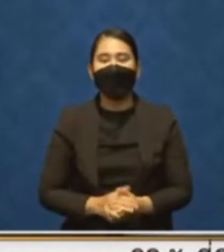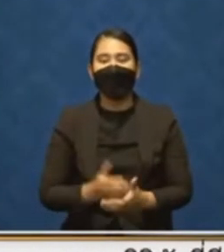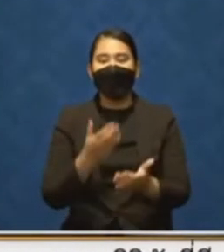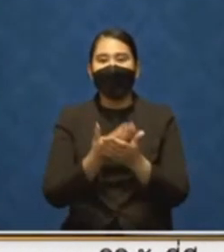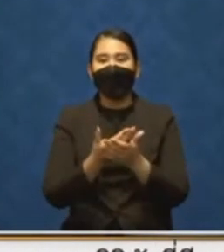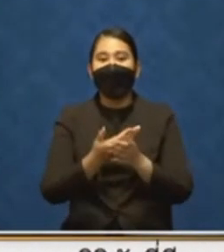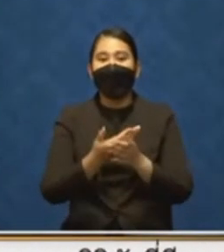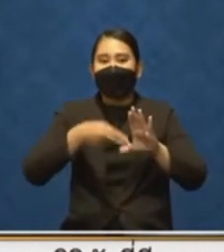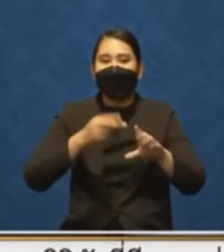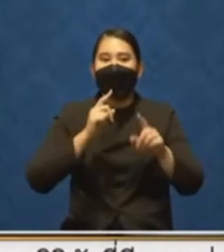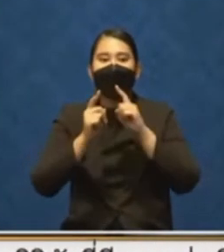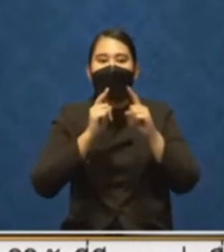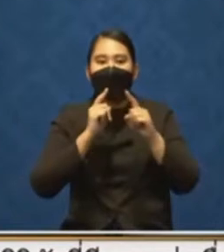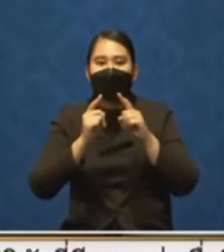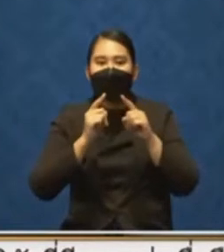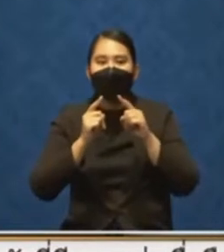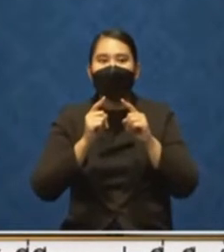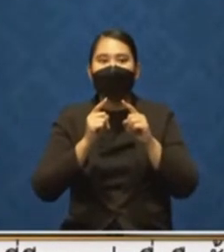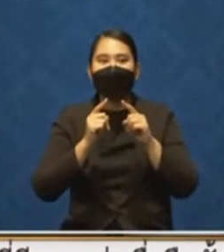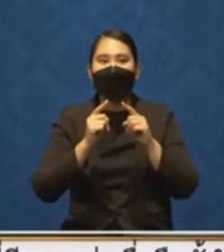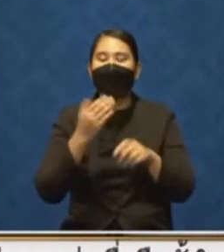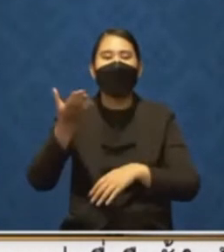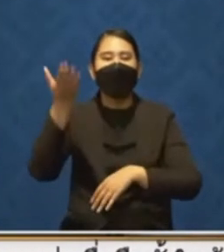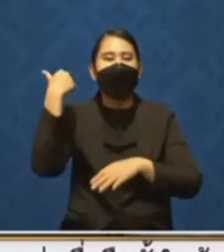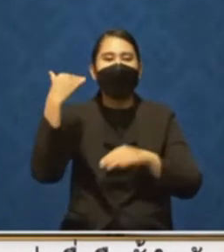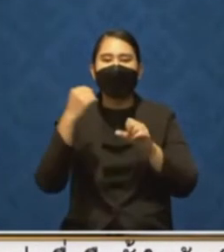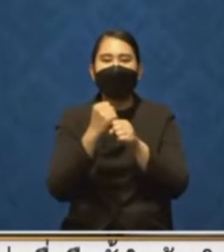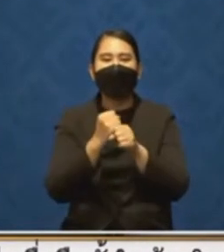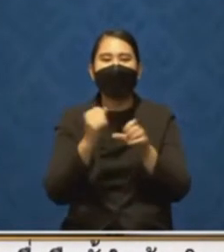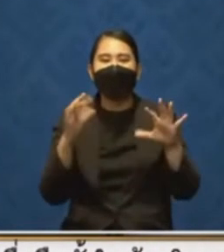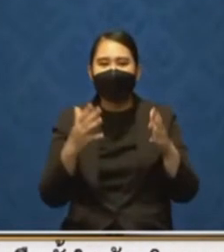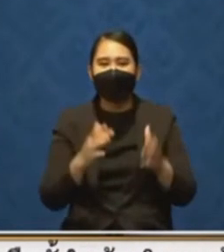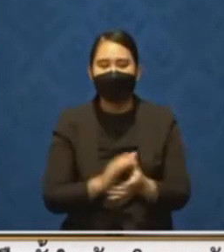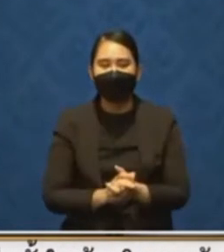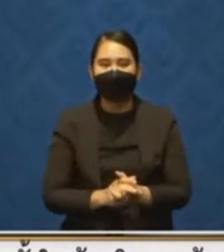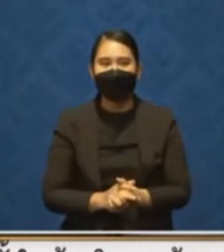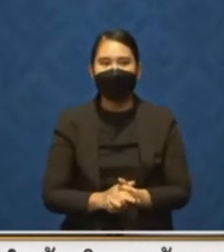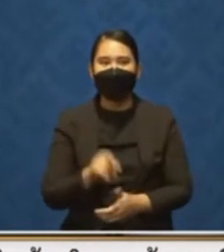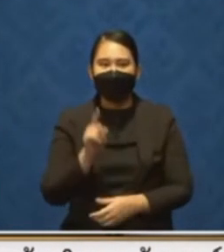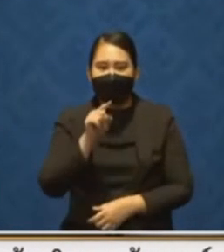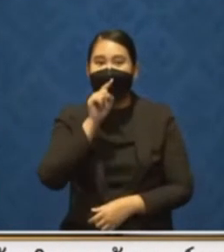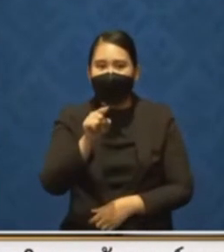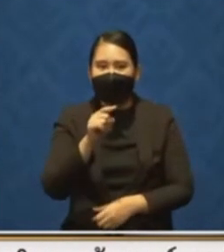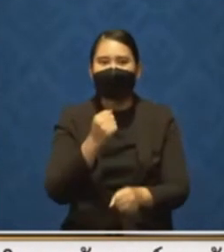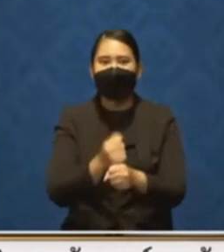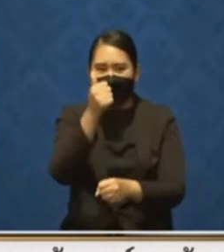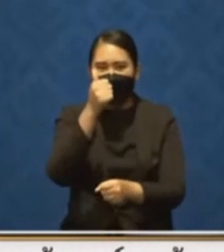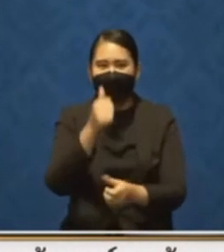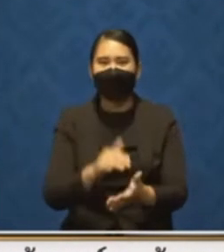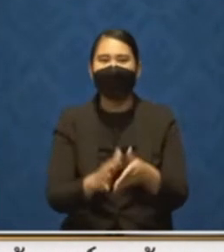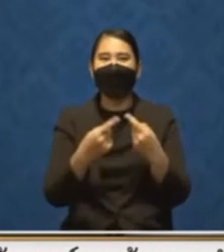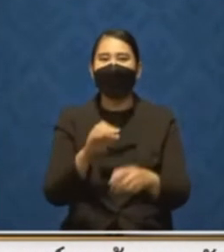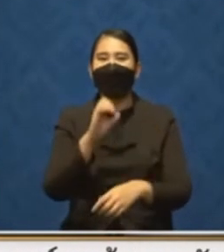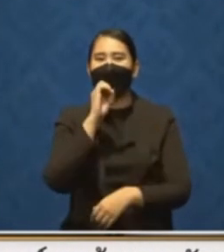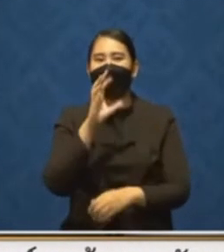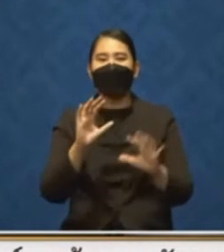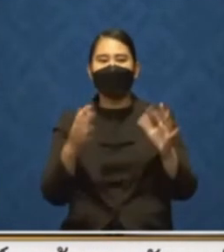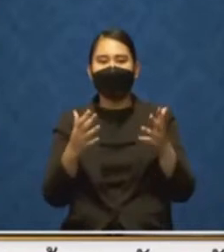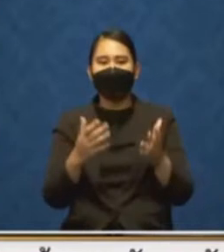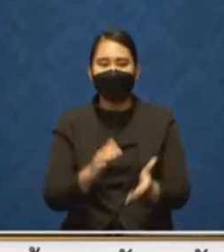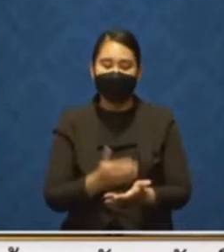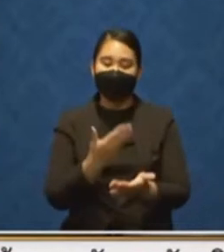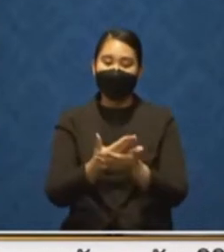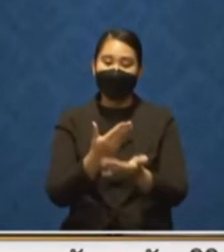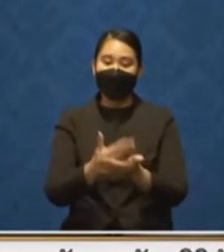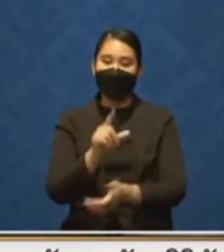ว่าจะไปเจรจาไม่มีไม่เคยทำค่าการตลาดท่านสั่งกิ๊กเดียวก็ทำได้และก็บอกว่าจะลดหัวเจ้าหนี้ 23บาท